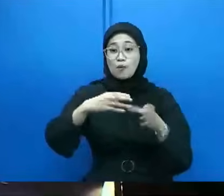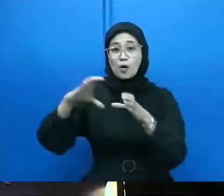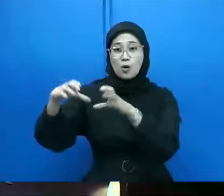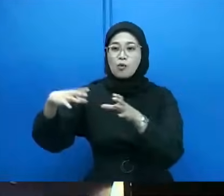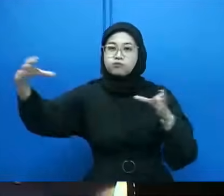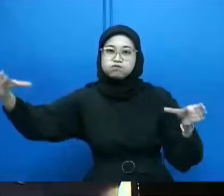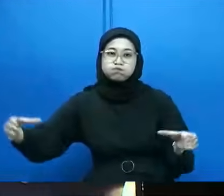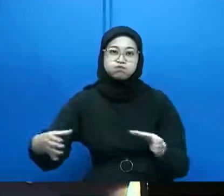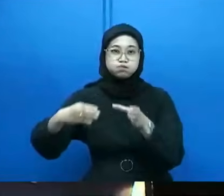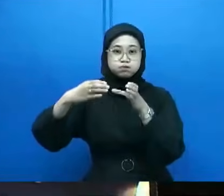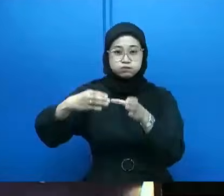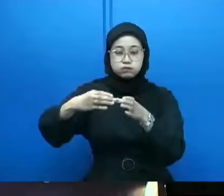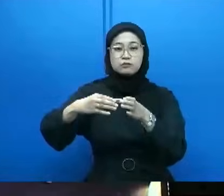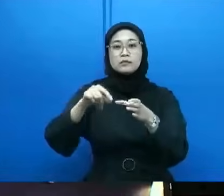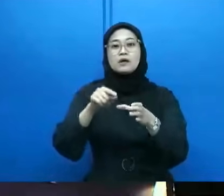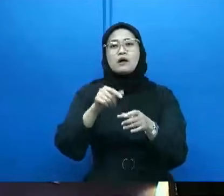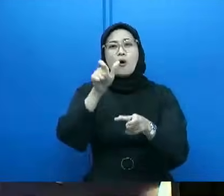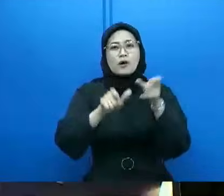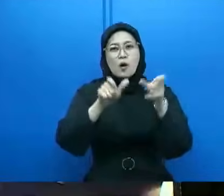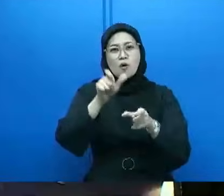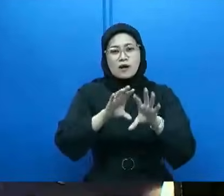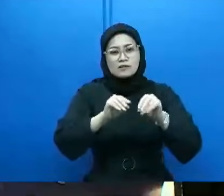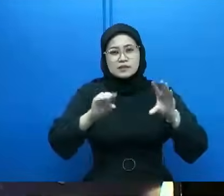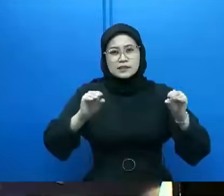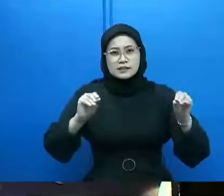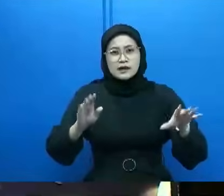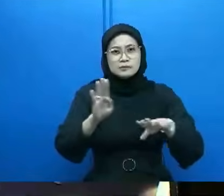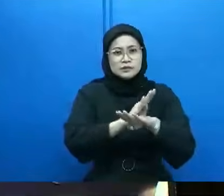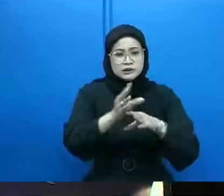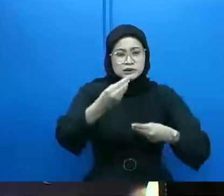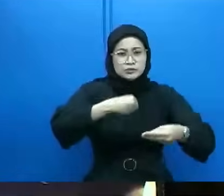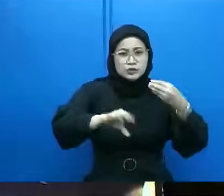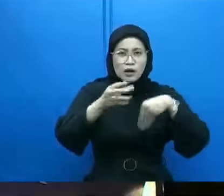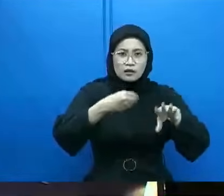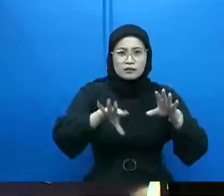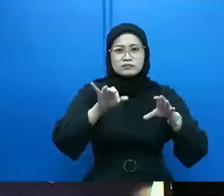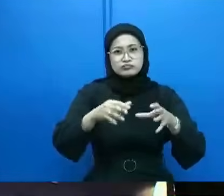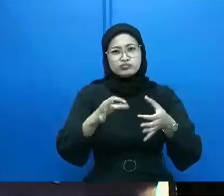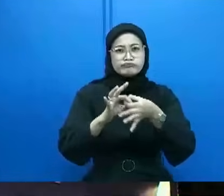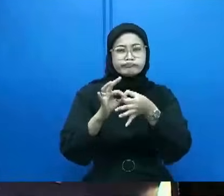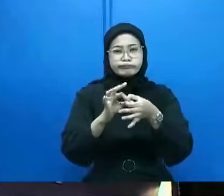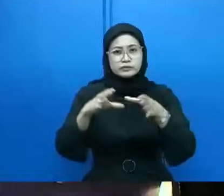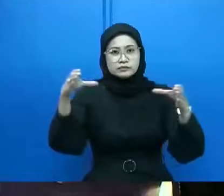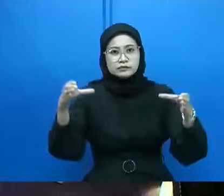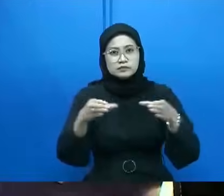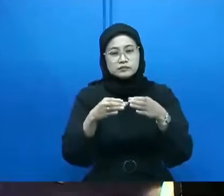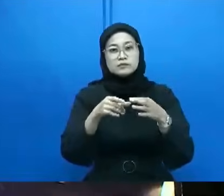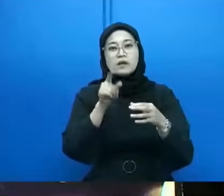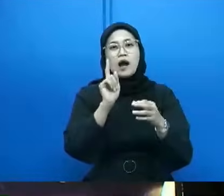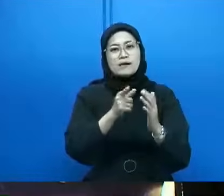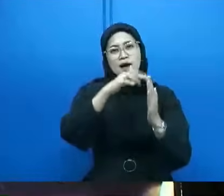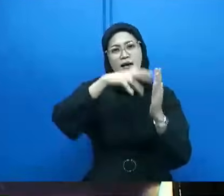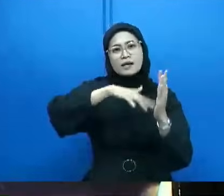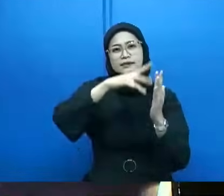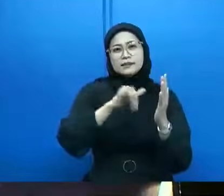Abu Darda. Kemudian punya visi, orang banyak ke masjid, pasti butuh sesuatu, bikin toko depan masjid. Kenapa dibikin toko?